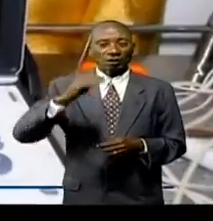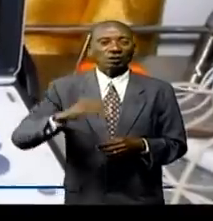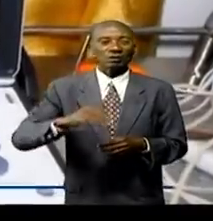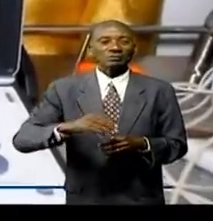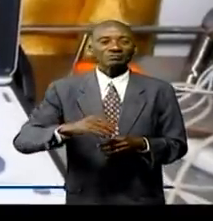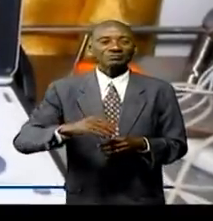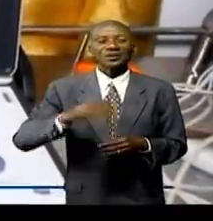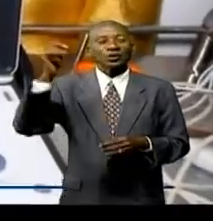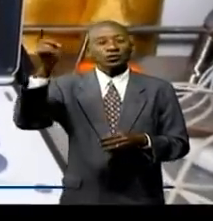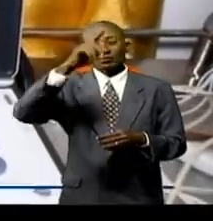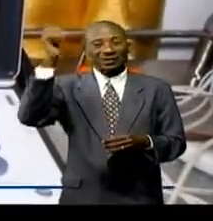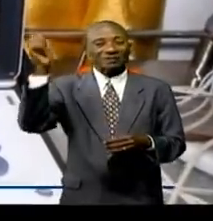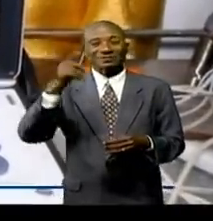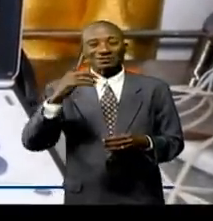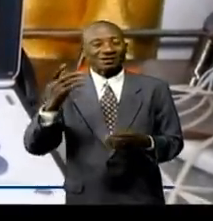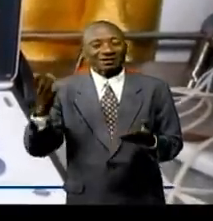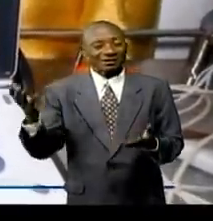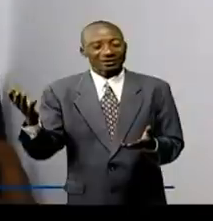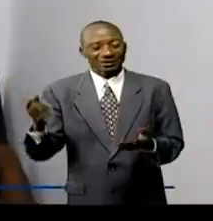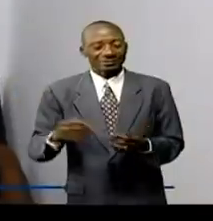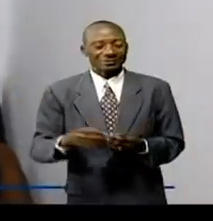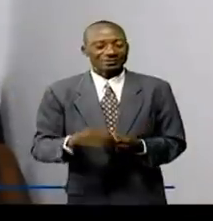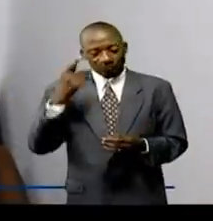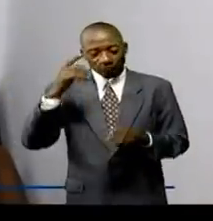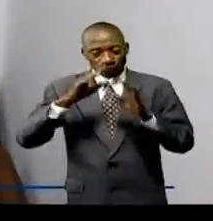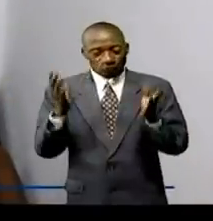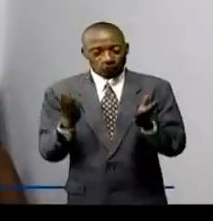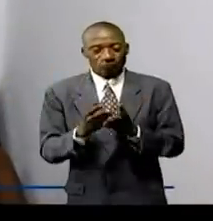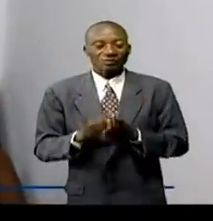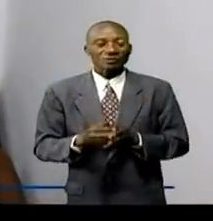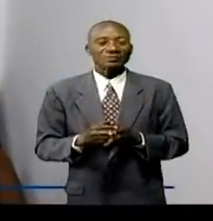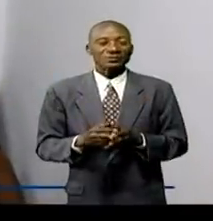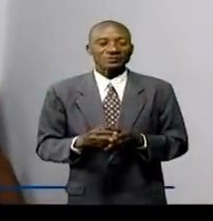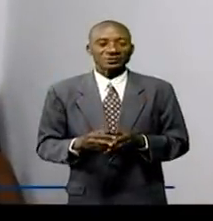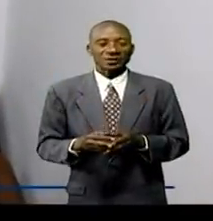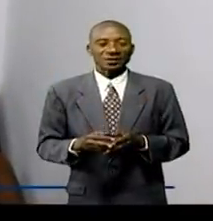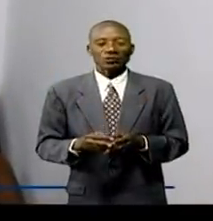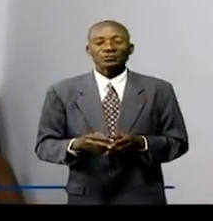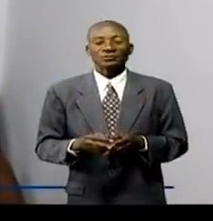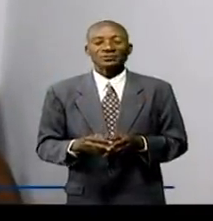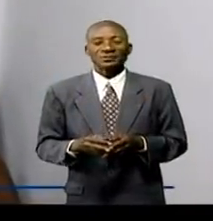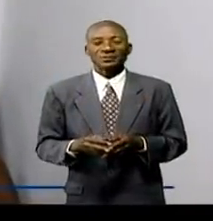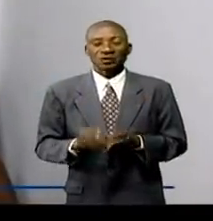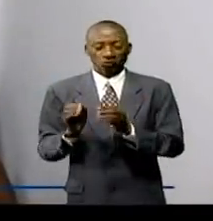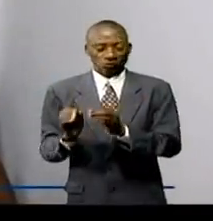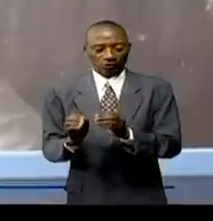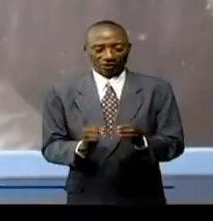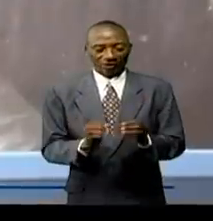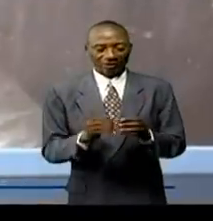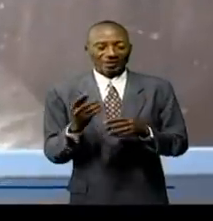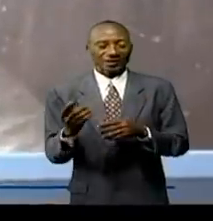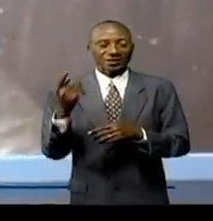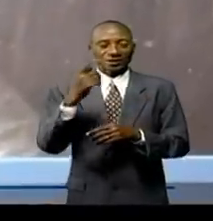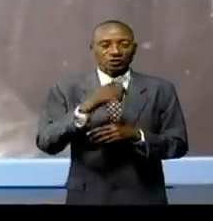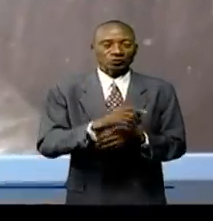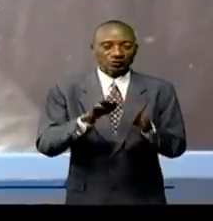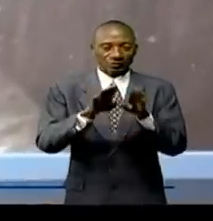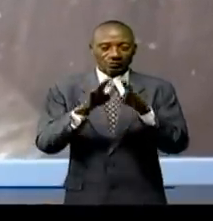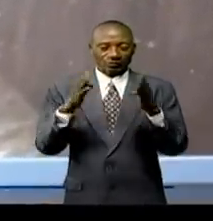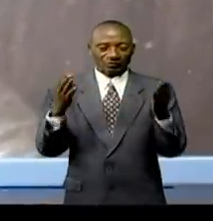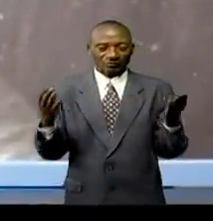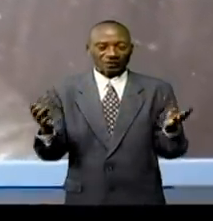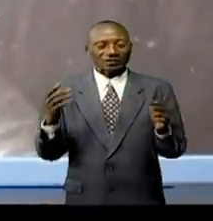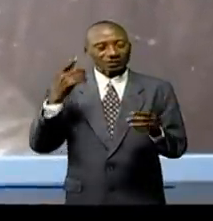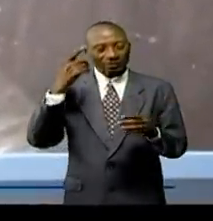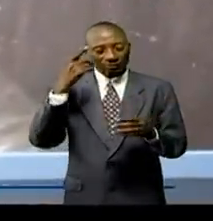organise du 14 au 18 février 2022 des journées portes ouvertes, des consultations gratuites et sensibilisation